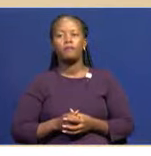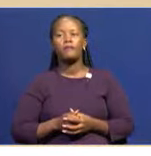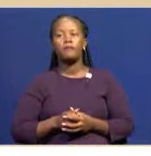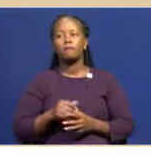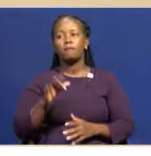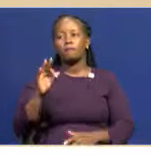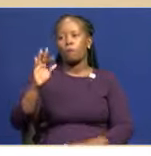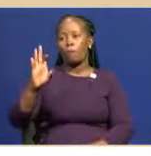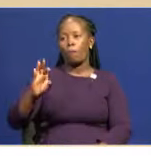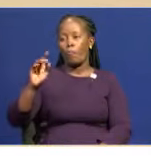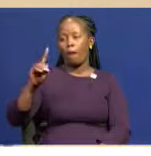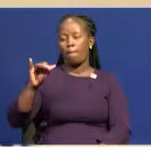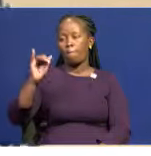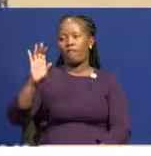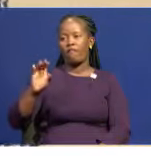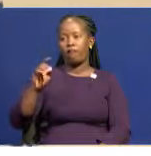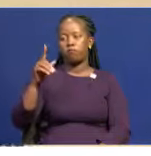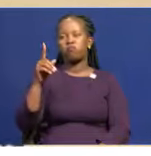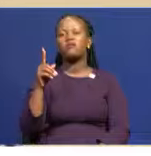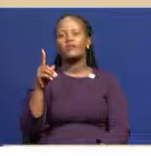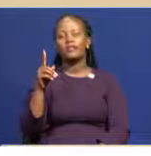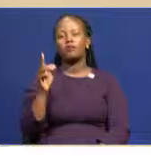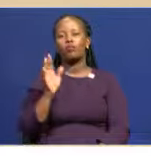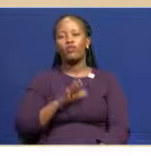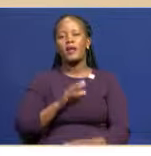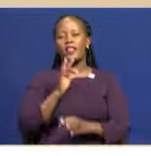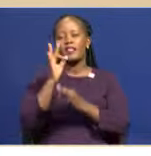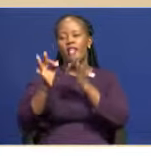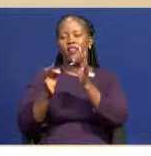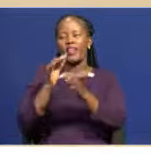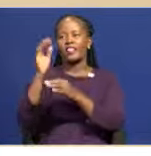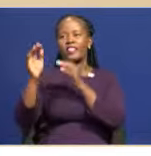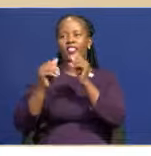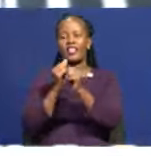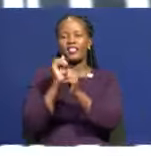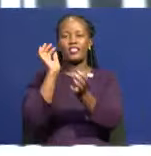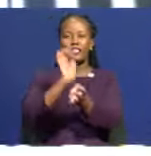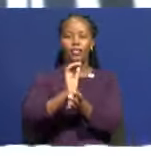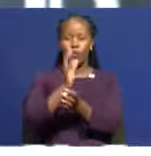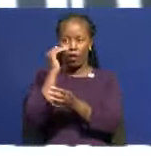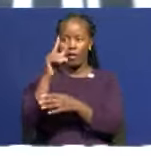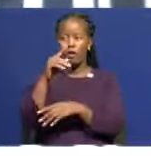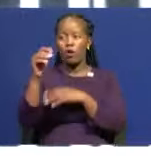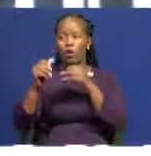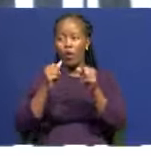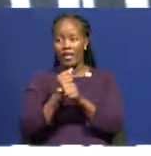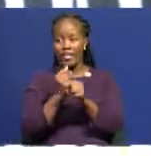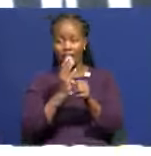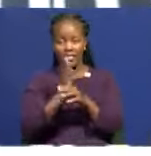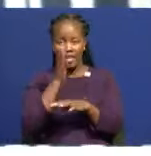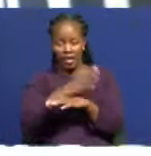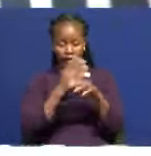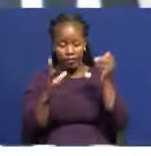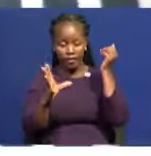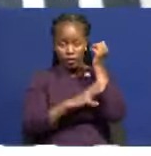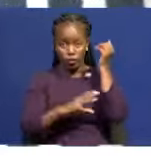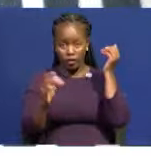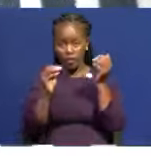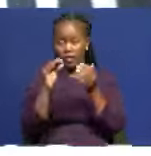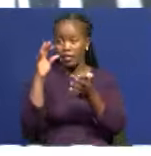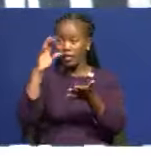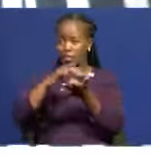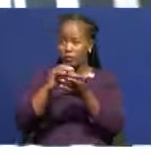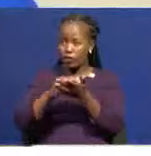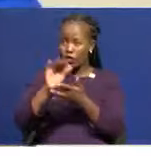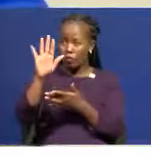Phyllis Munyiva mwenye umri wa miaka 32 anatumikia kifungo cha mwaka mmoja kwa kosa la wizi. Alijipata katika mazingira haya yeye na mwanae wa